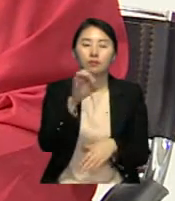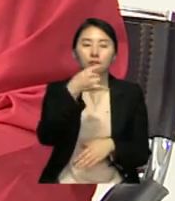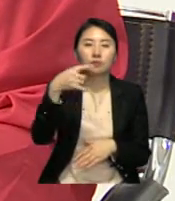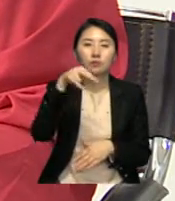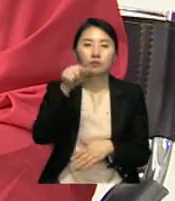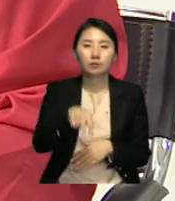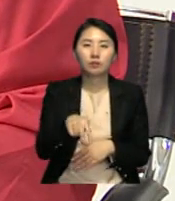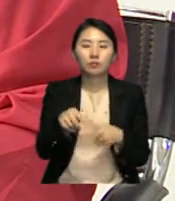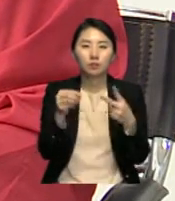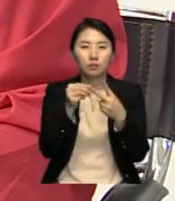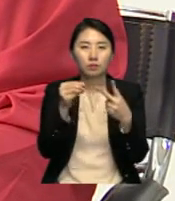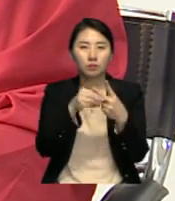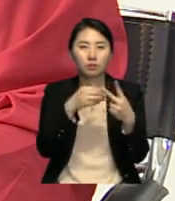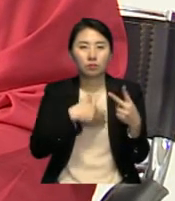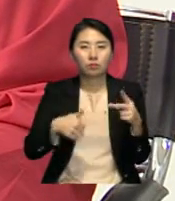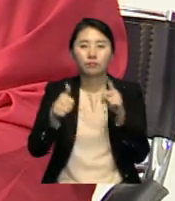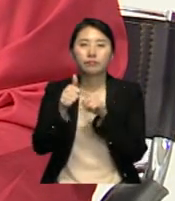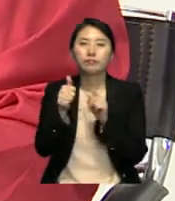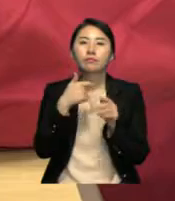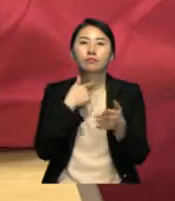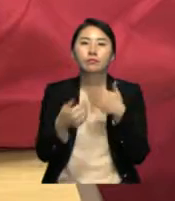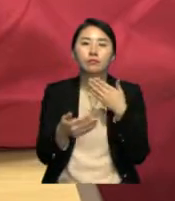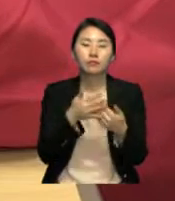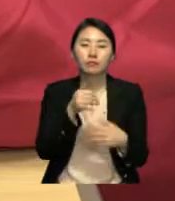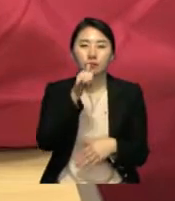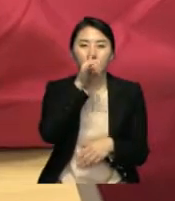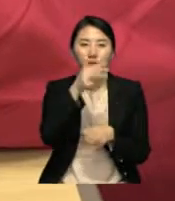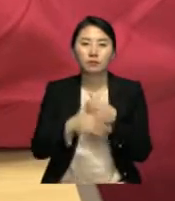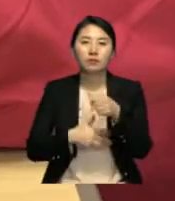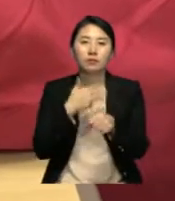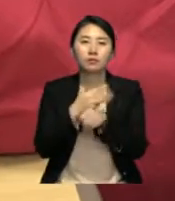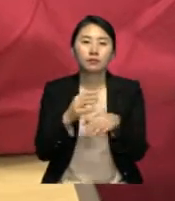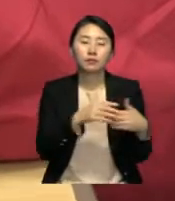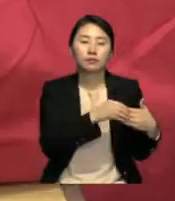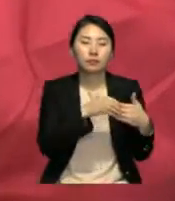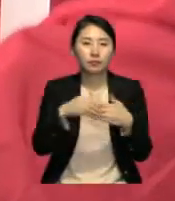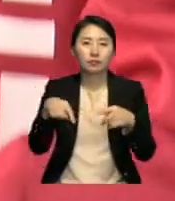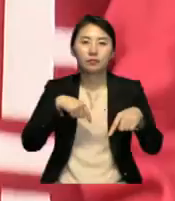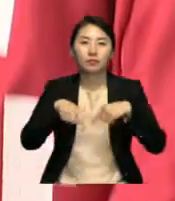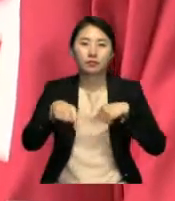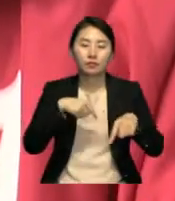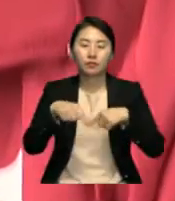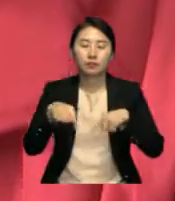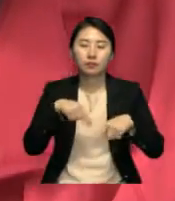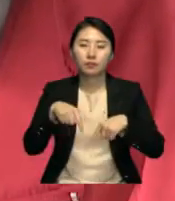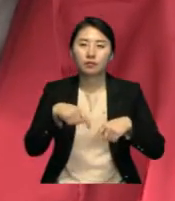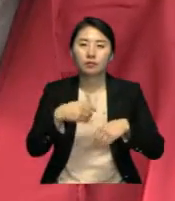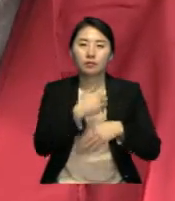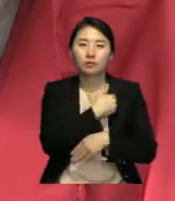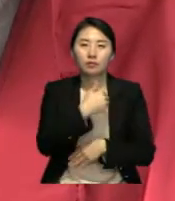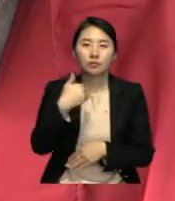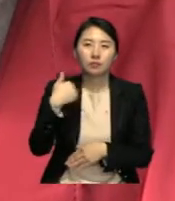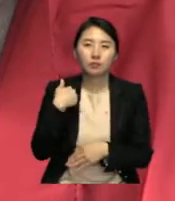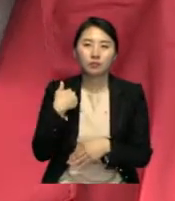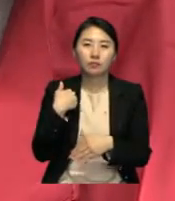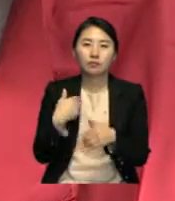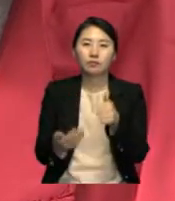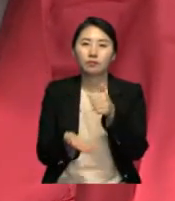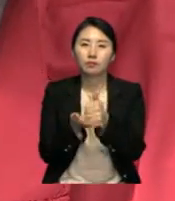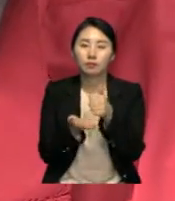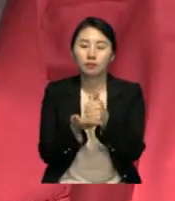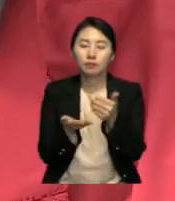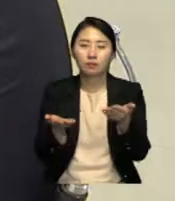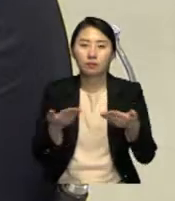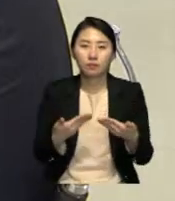번에 걸쳐 금천구청 장을 지냈습니다 8년간 이끈 구정 경험과 폭넓은 지지 기반을 바탕으로 표심 공략에